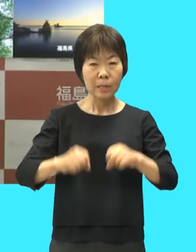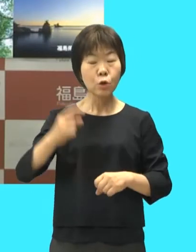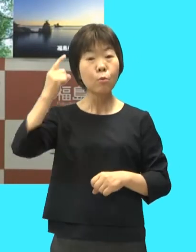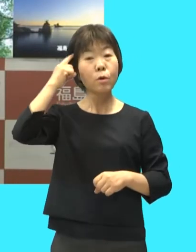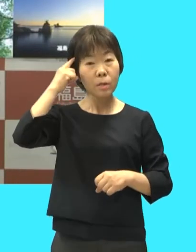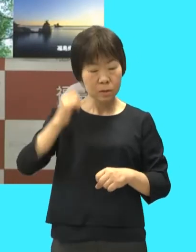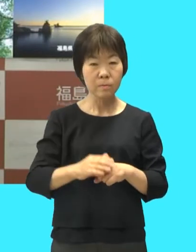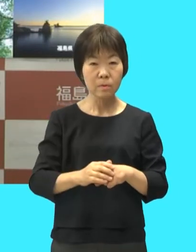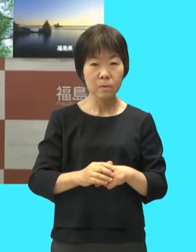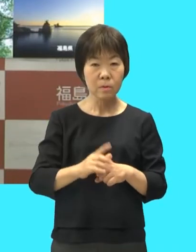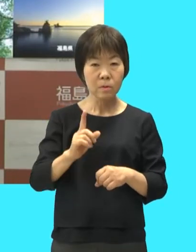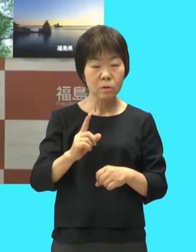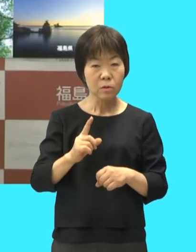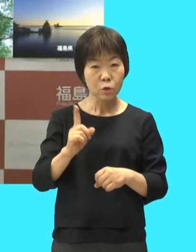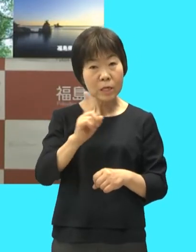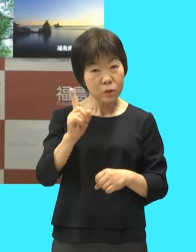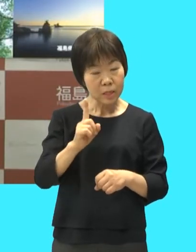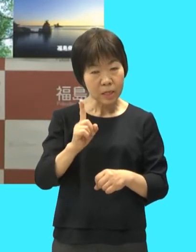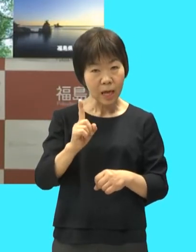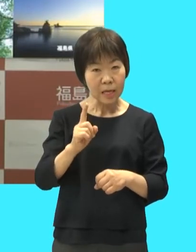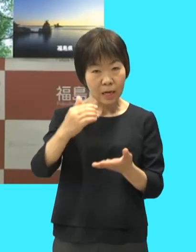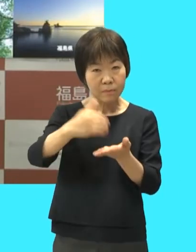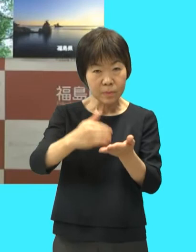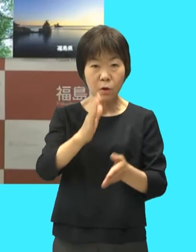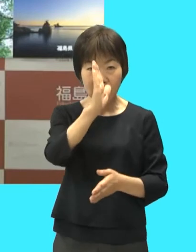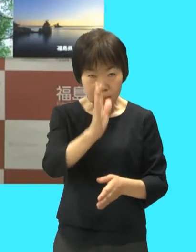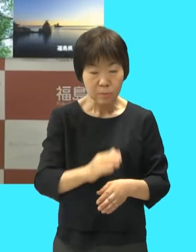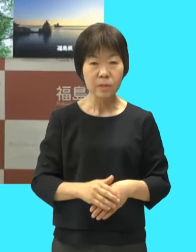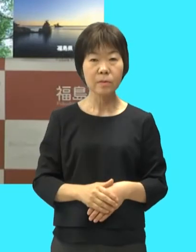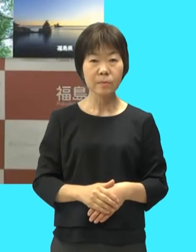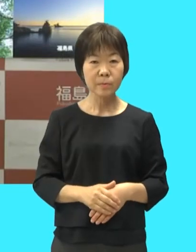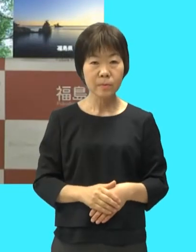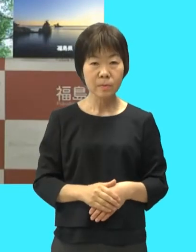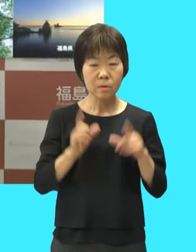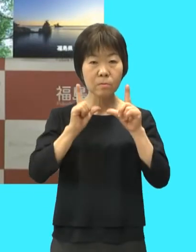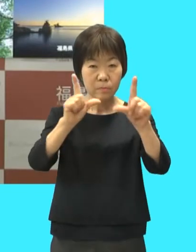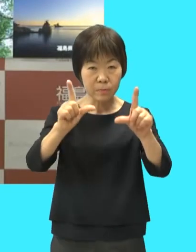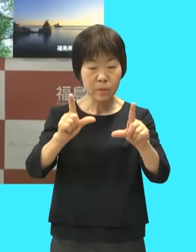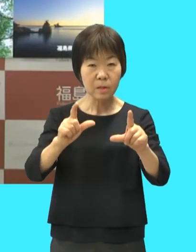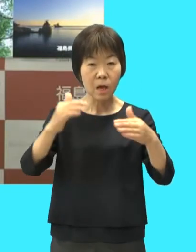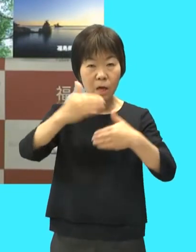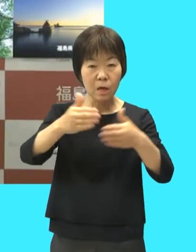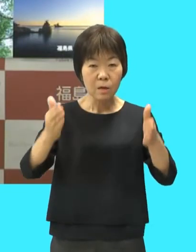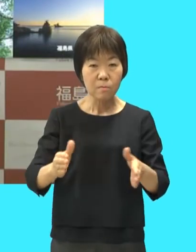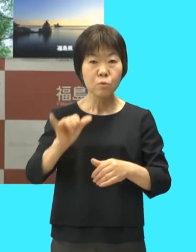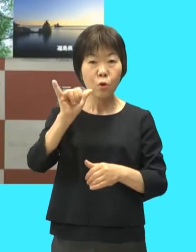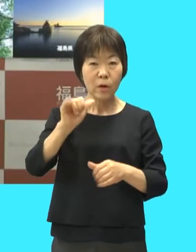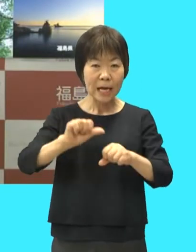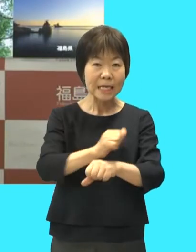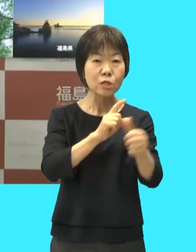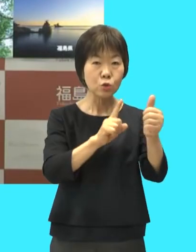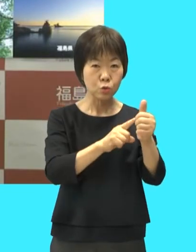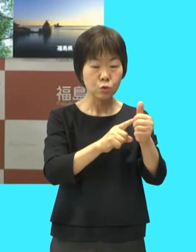そのことについて、知事から何か一言お願いします。はい。 室谷選手、今回の千葉大会におい